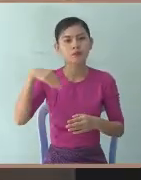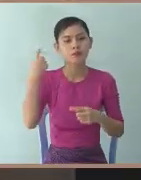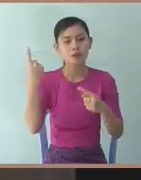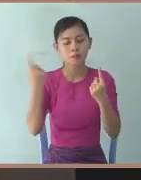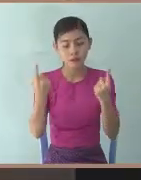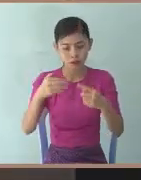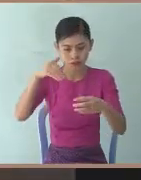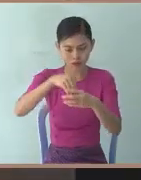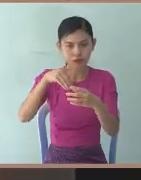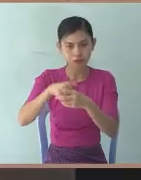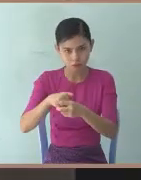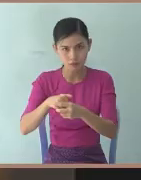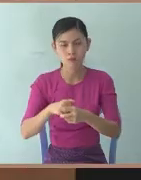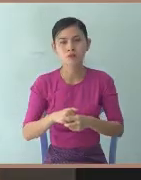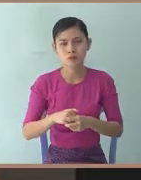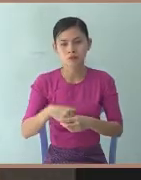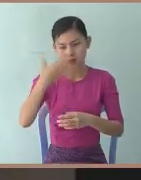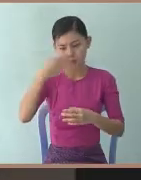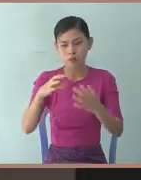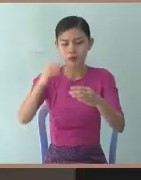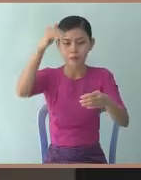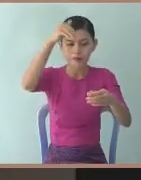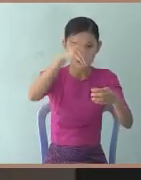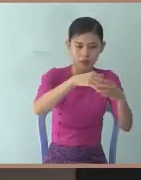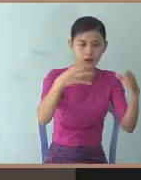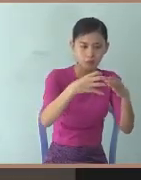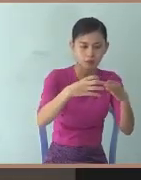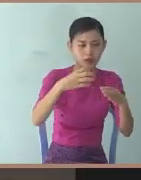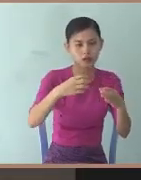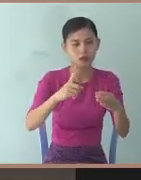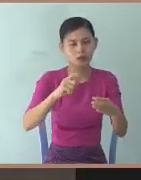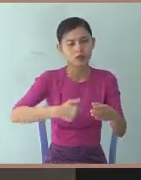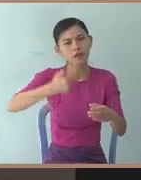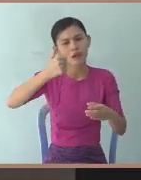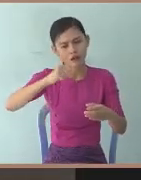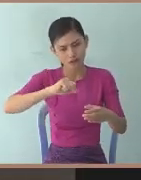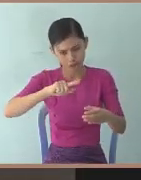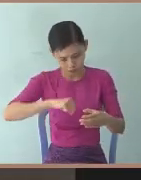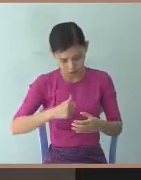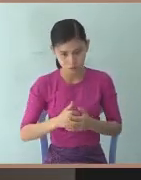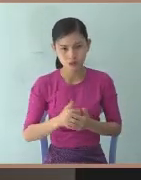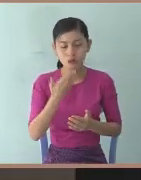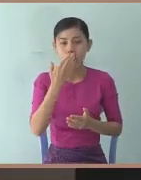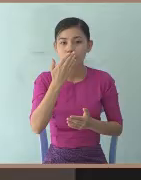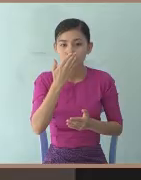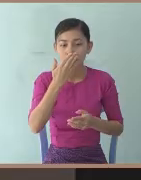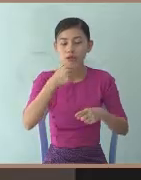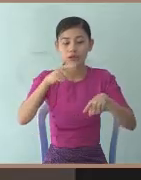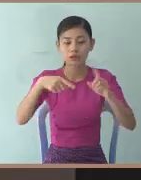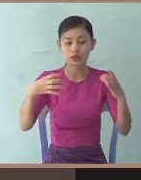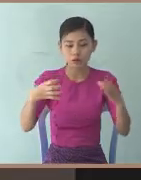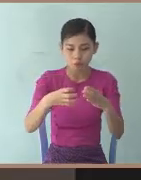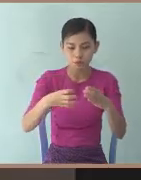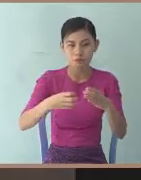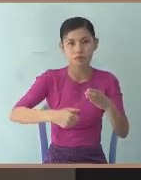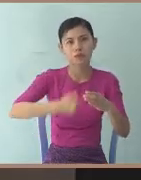ယ်ကိုမှအခုမေးပေးတဲ့ပါတီကိုလည်းအနိုင်ရသေးတယ်ပါလေပေါ့နော်အနိုင်ရသေးတယ်နဲ့ပြီးတော့ဒီအကေရွေးသီပါတီကအ